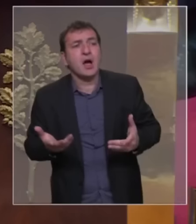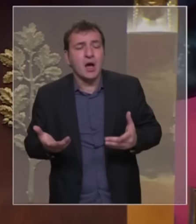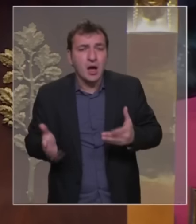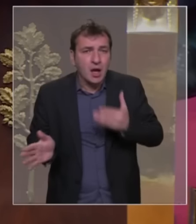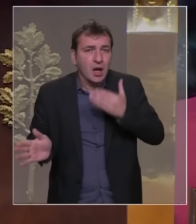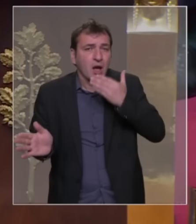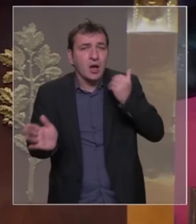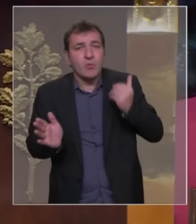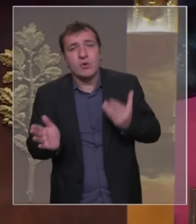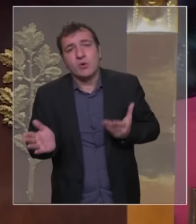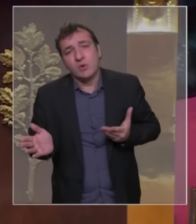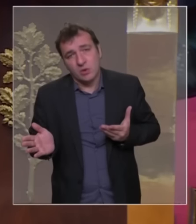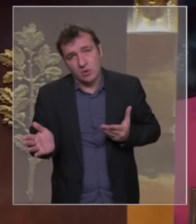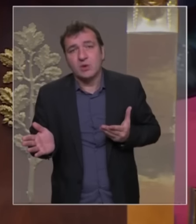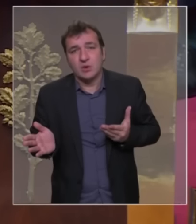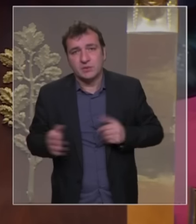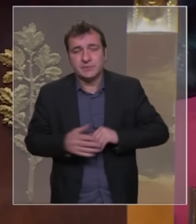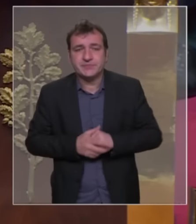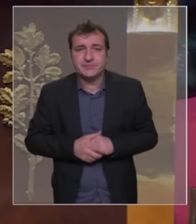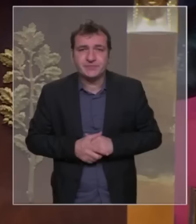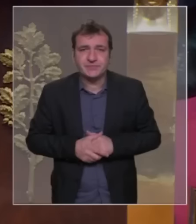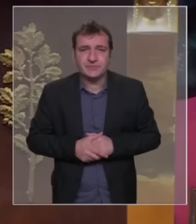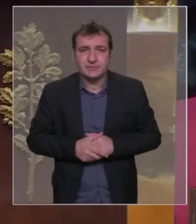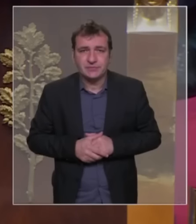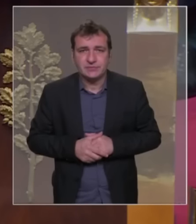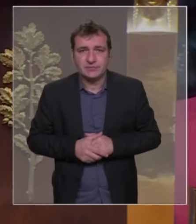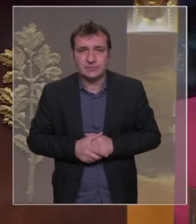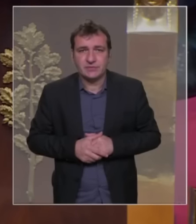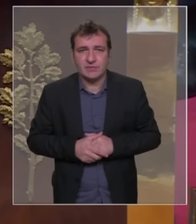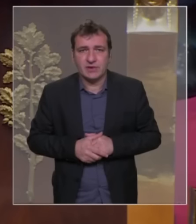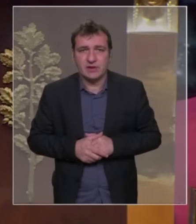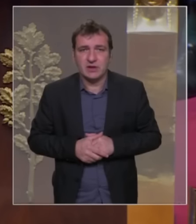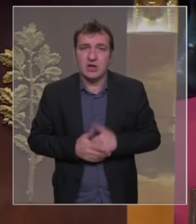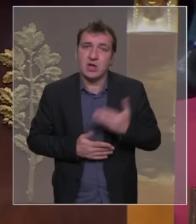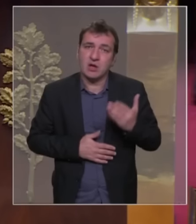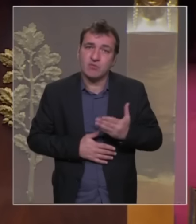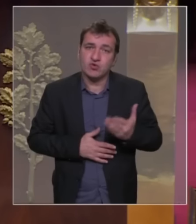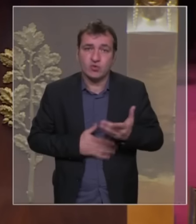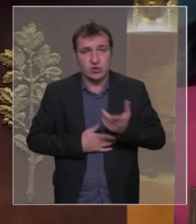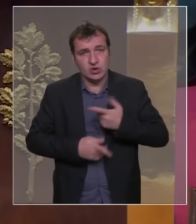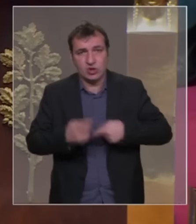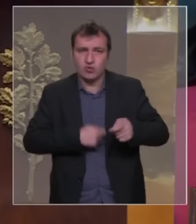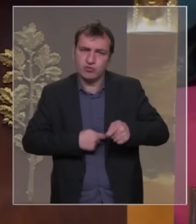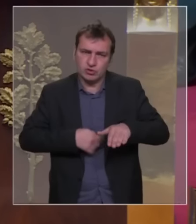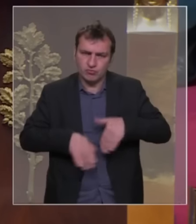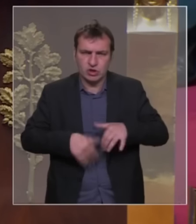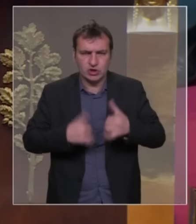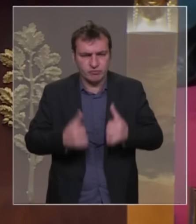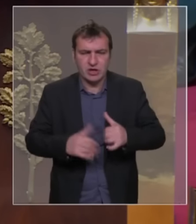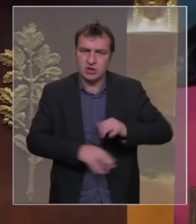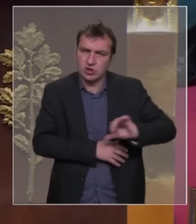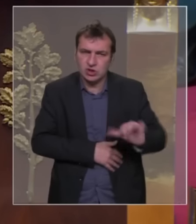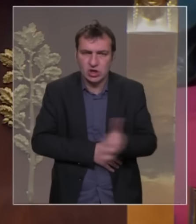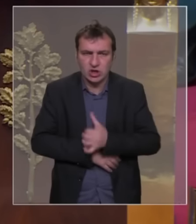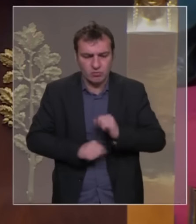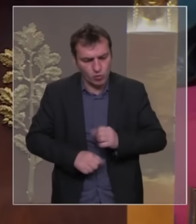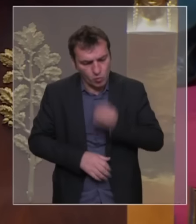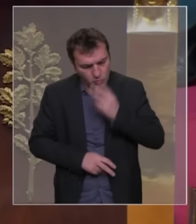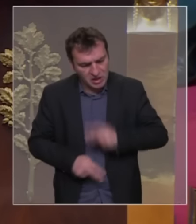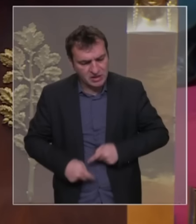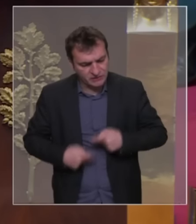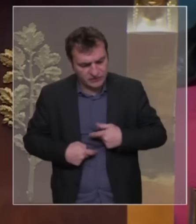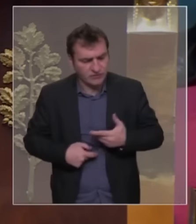amélioration de leur niveau de vie. Pour cela, nous avons besoin d'une économie vigoureuse où chacun puisse bien vivre des